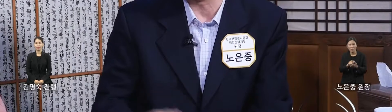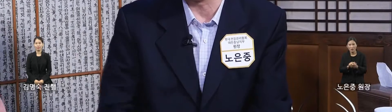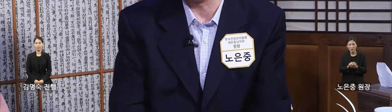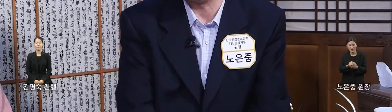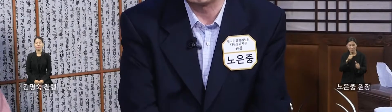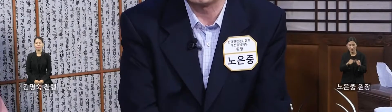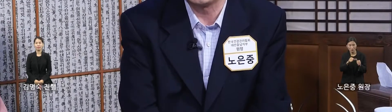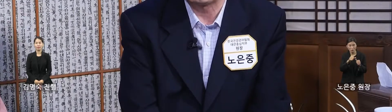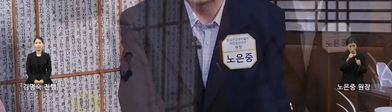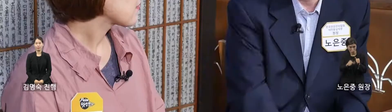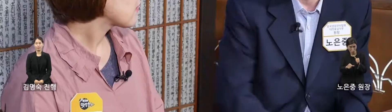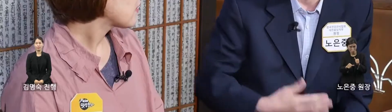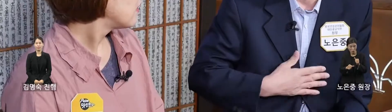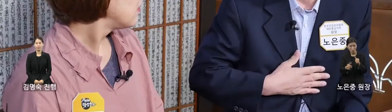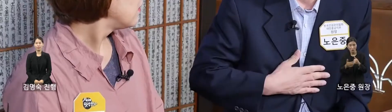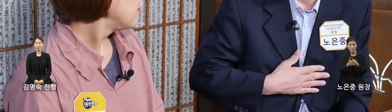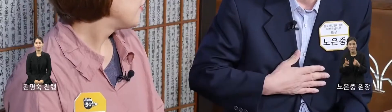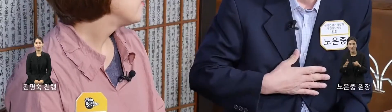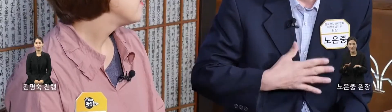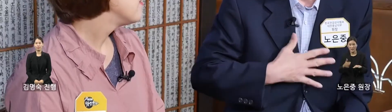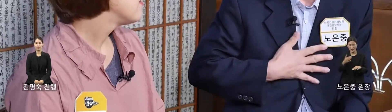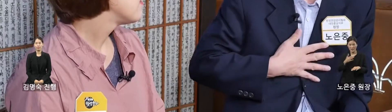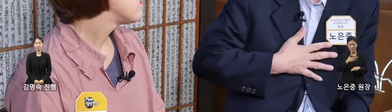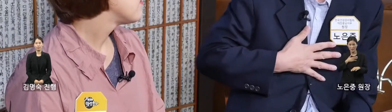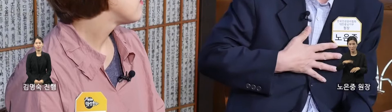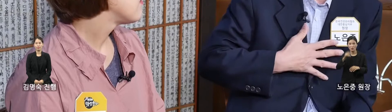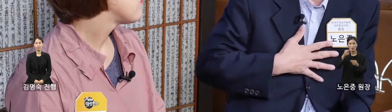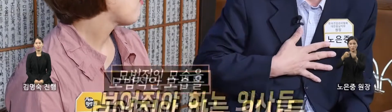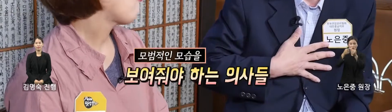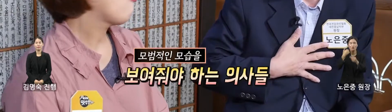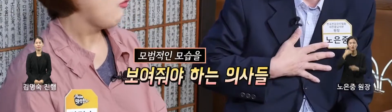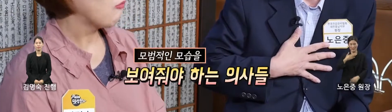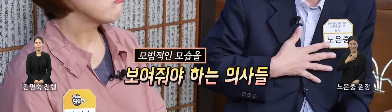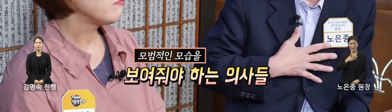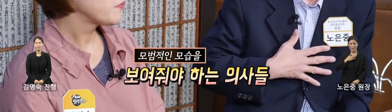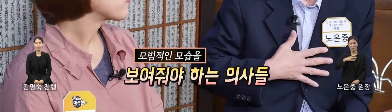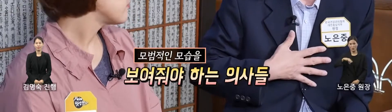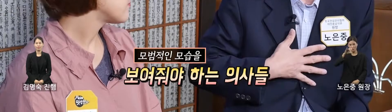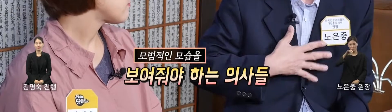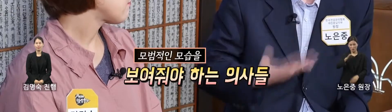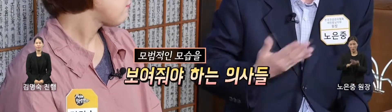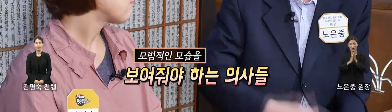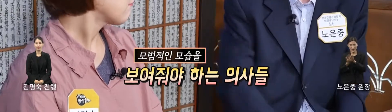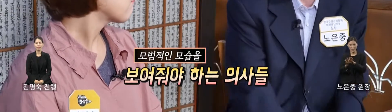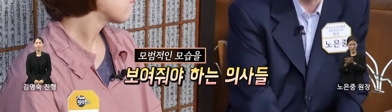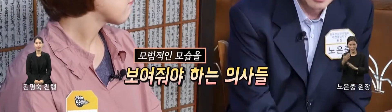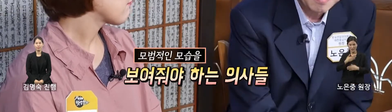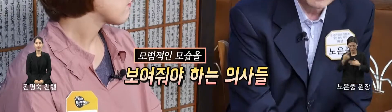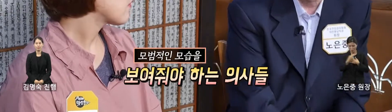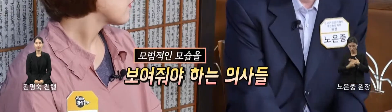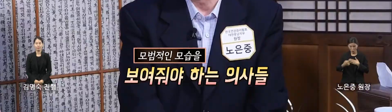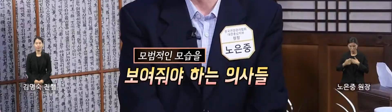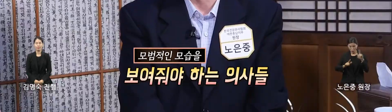해야 되는 거니까 결국은 그러려면 제가 먼저 변해야 되는 부분이잖아요. 왜냐하면 이 모습에서 나오는 거죠. 예를 들자면